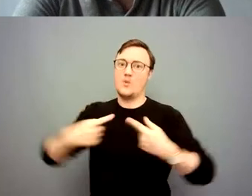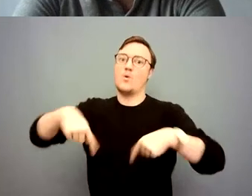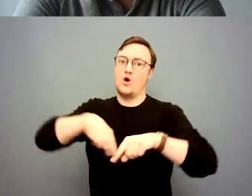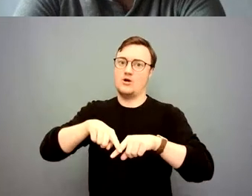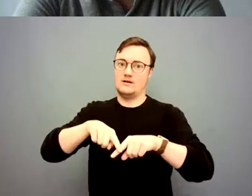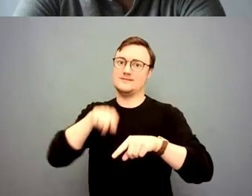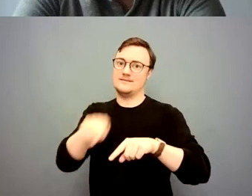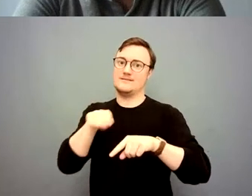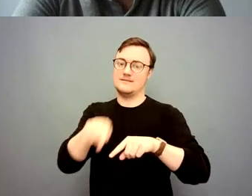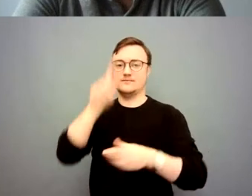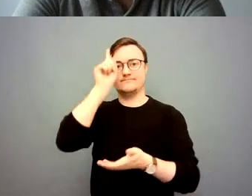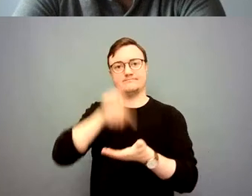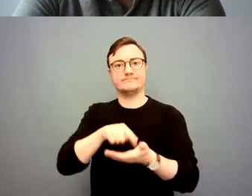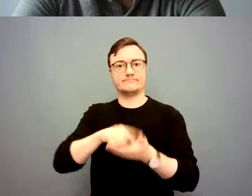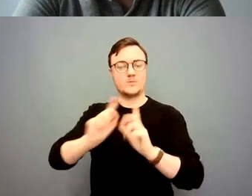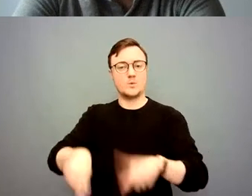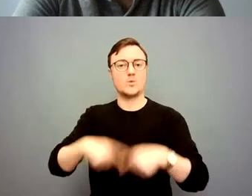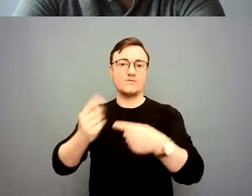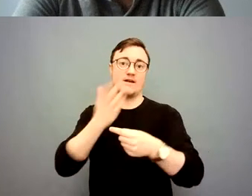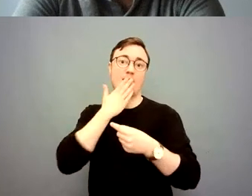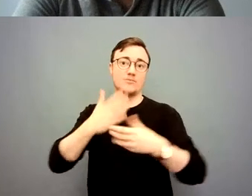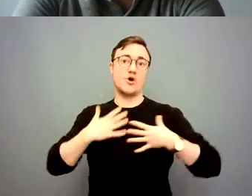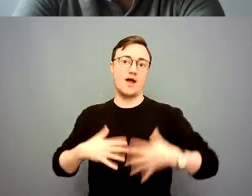ett bra hälsoarbete.